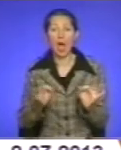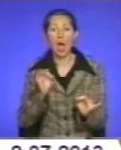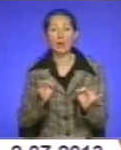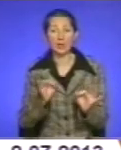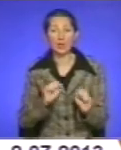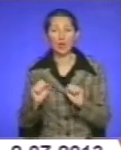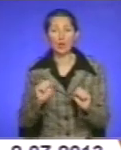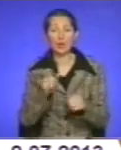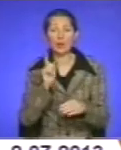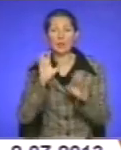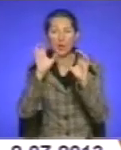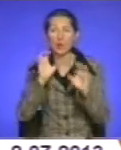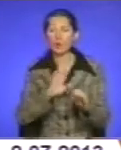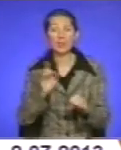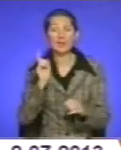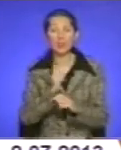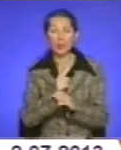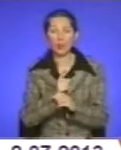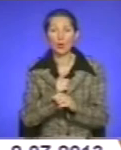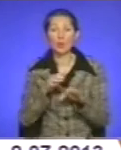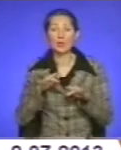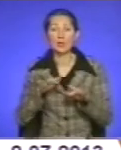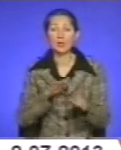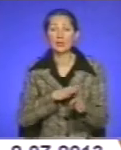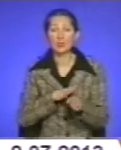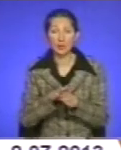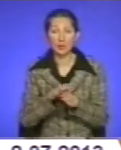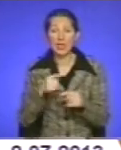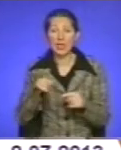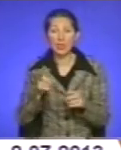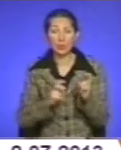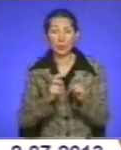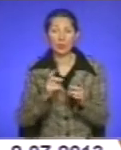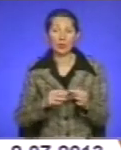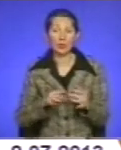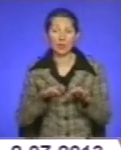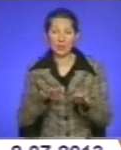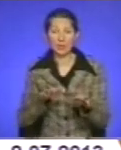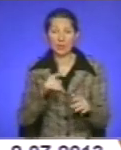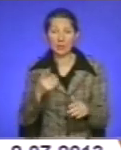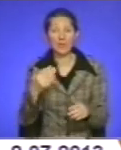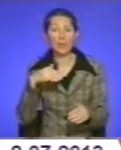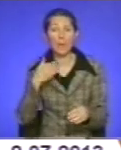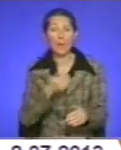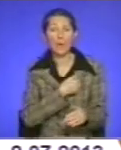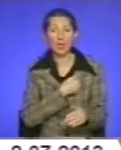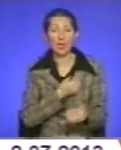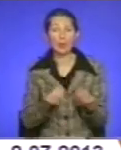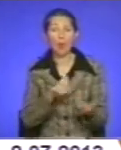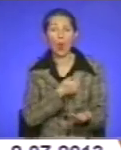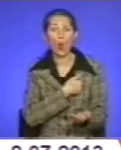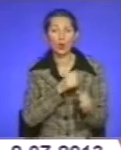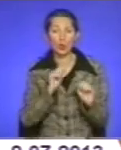не заборонено здійснювати іншу підприємницьку діяльність. Тому за їхнім бажанням, якщо хочуть, вони можуть